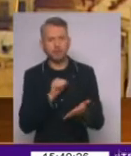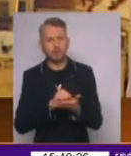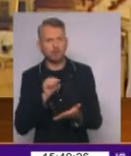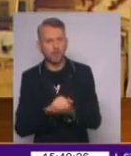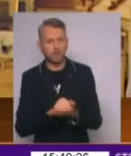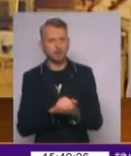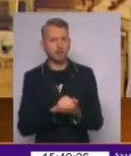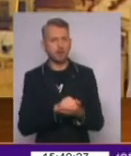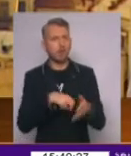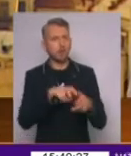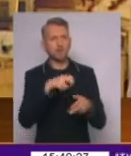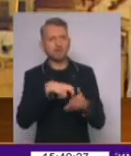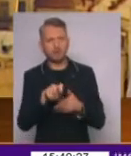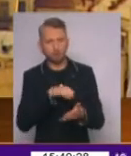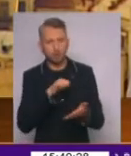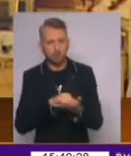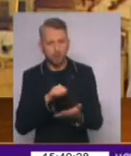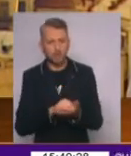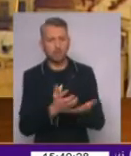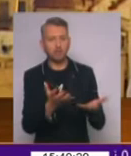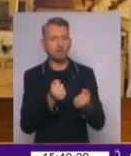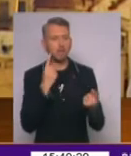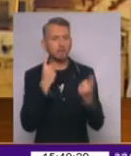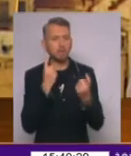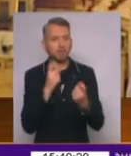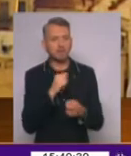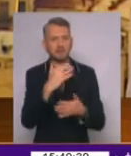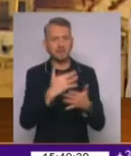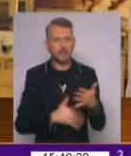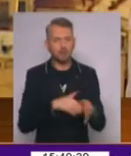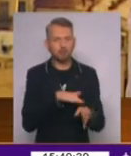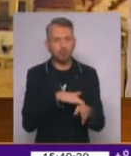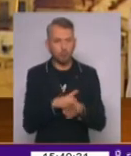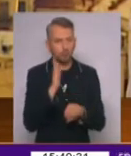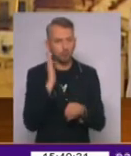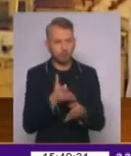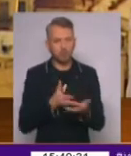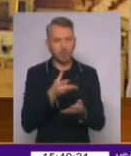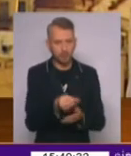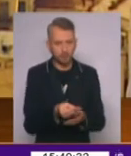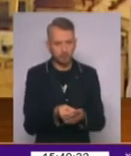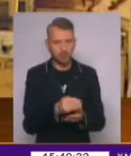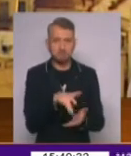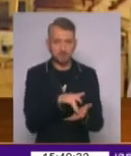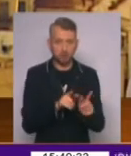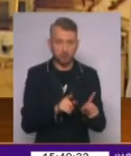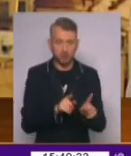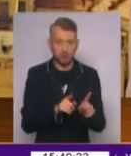документів, розсилку документів, отримання інформації з реєстрів повністю буде оплачуватись містом.